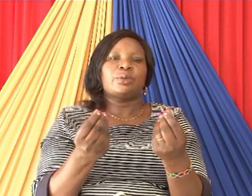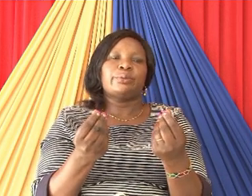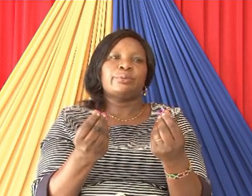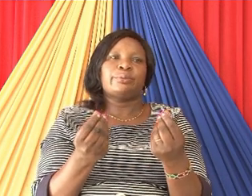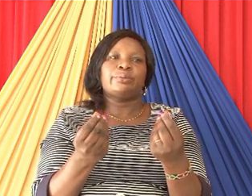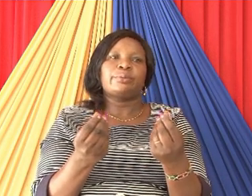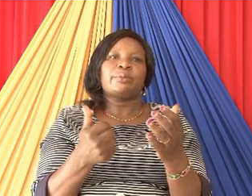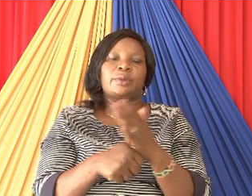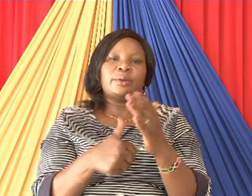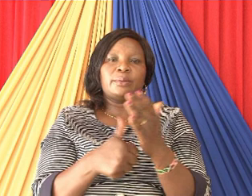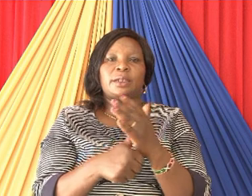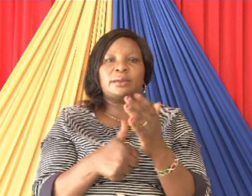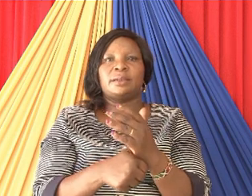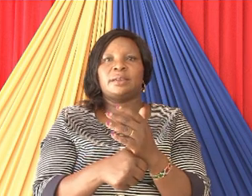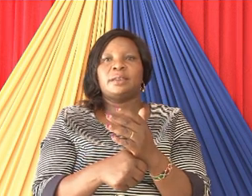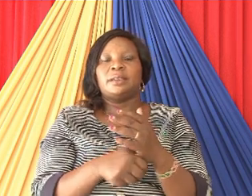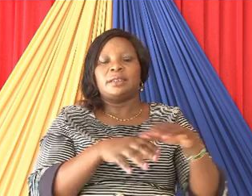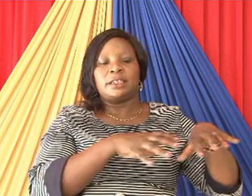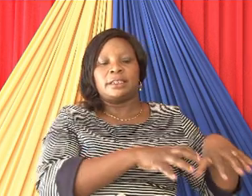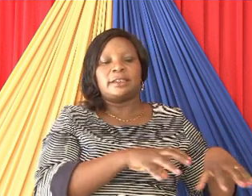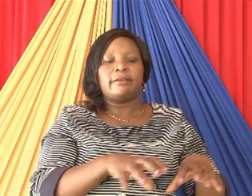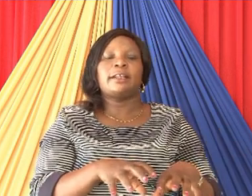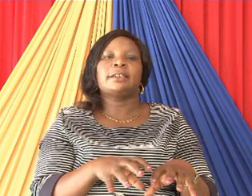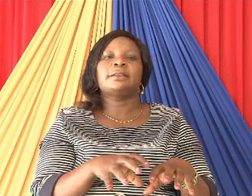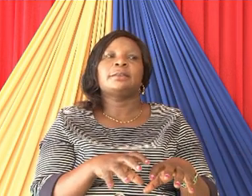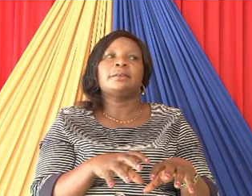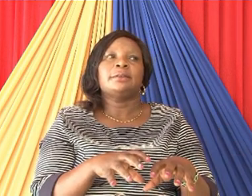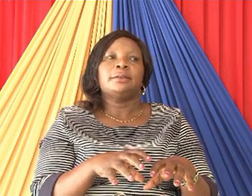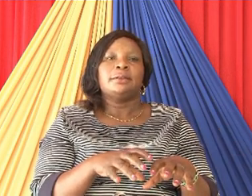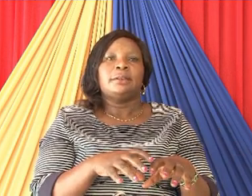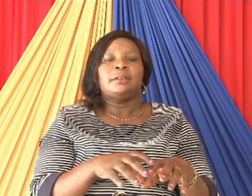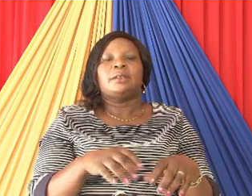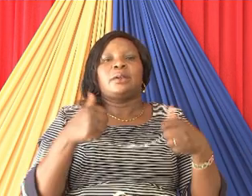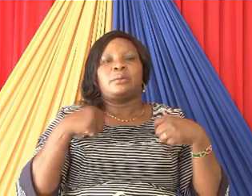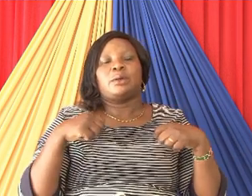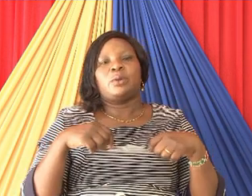na majaribu na mateso. And so they are the people we can say